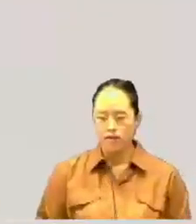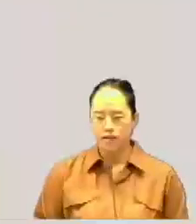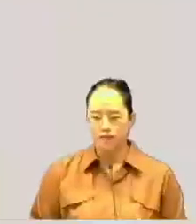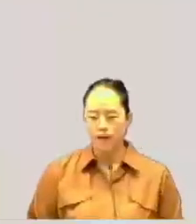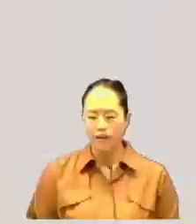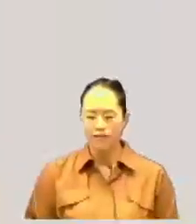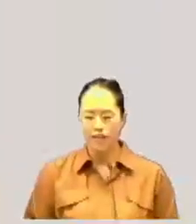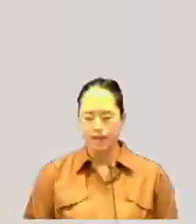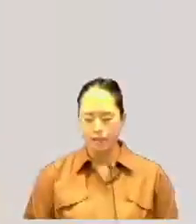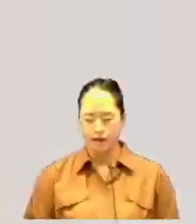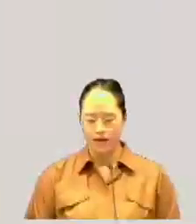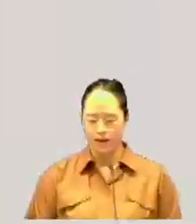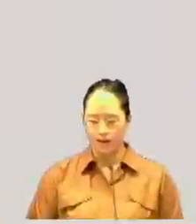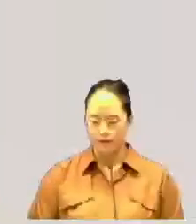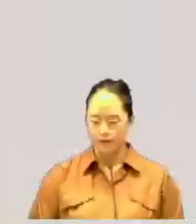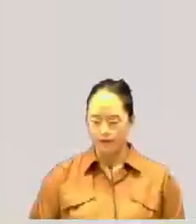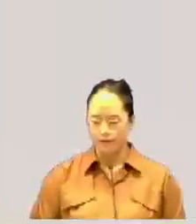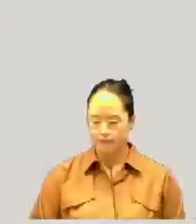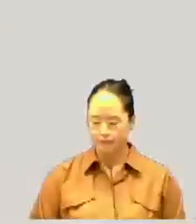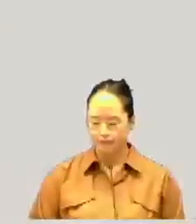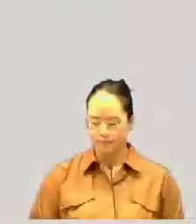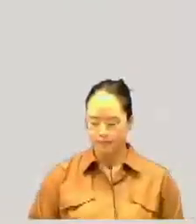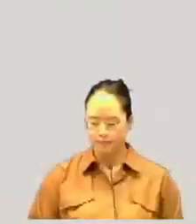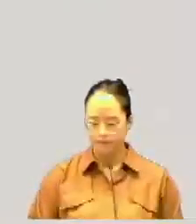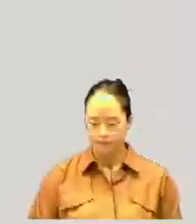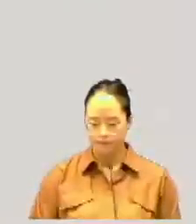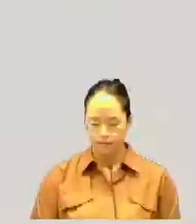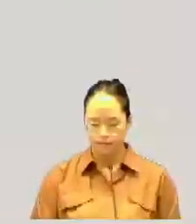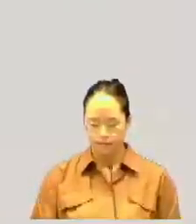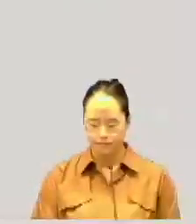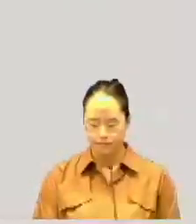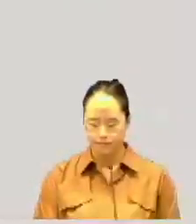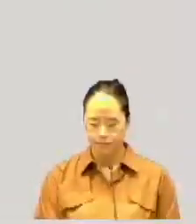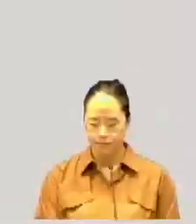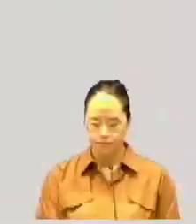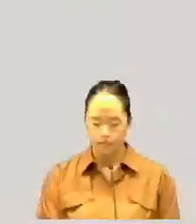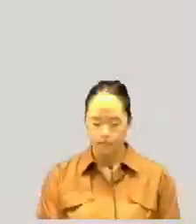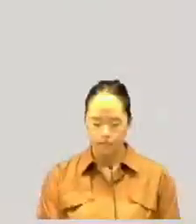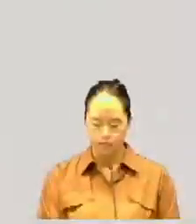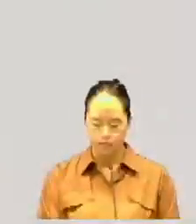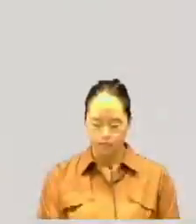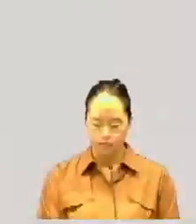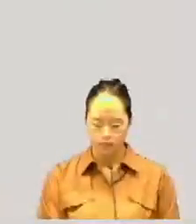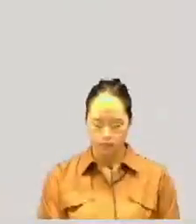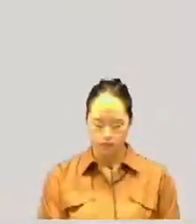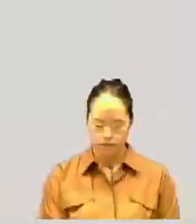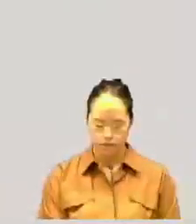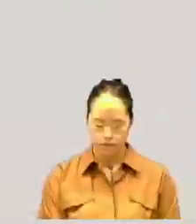的不公平，好像是被神不公平的对待